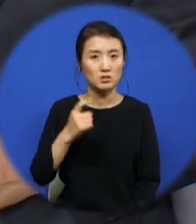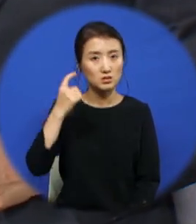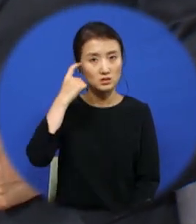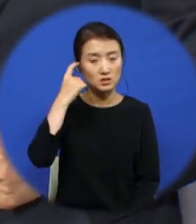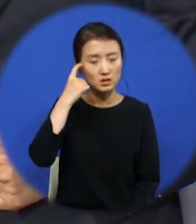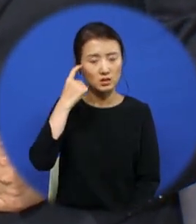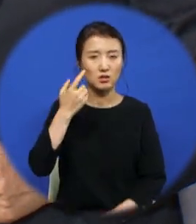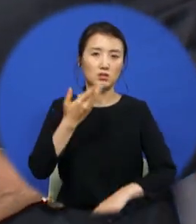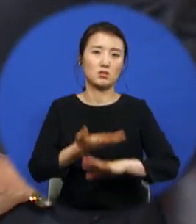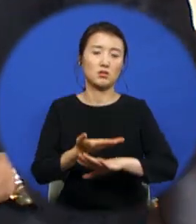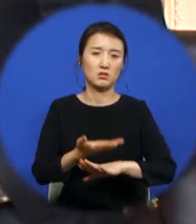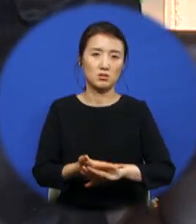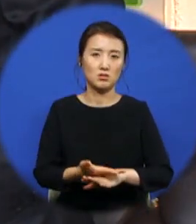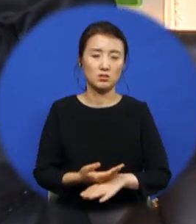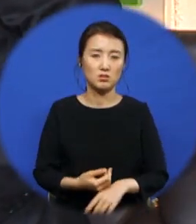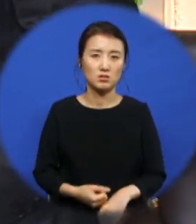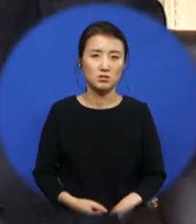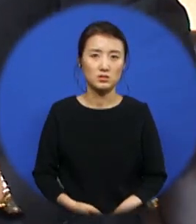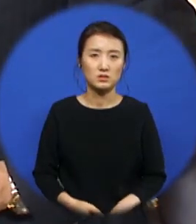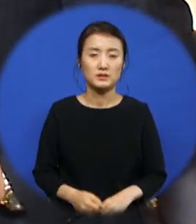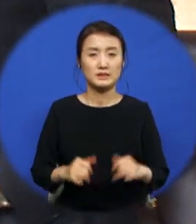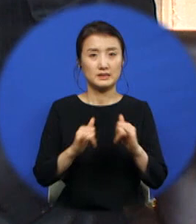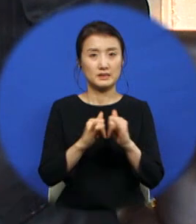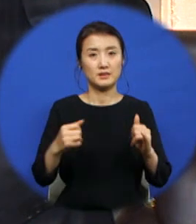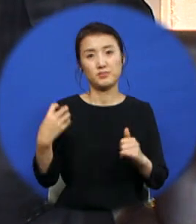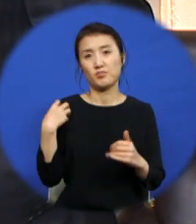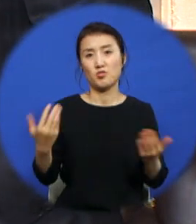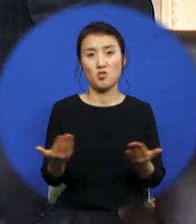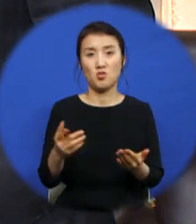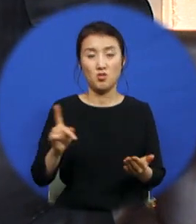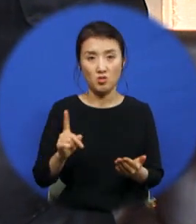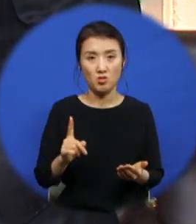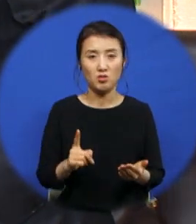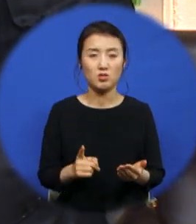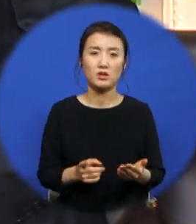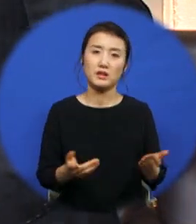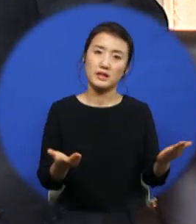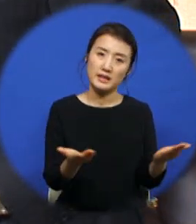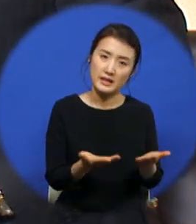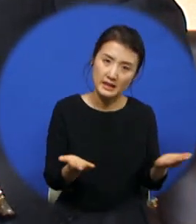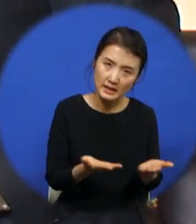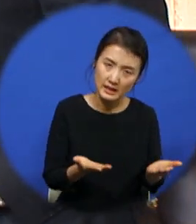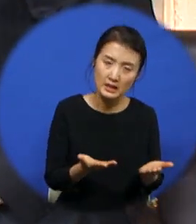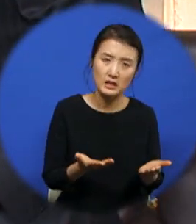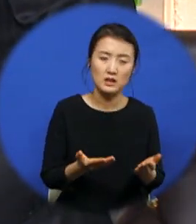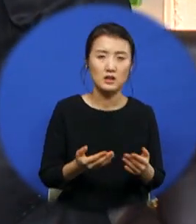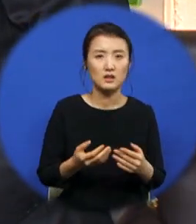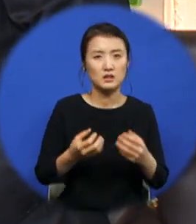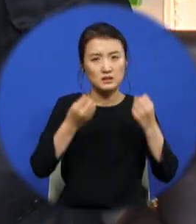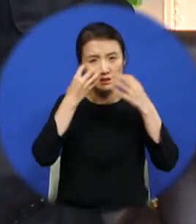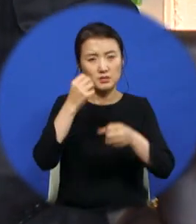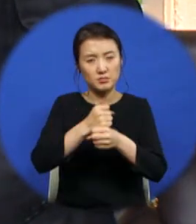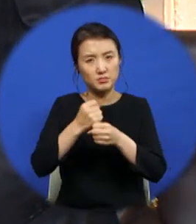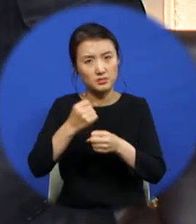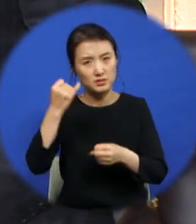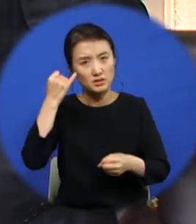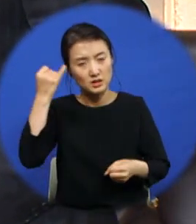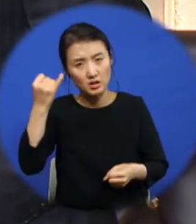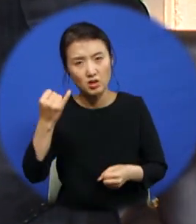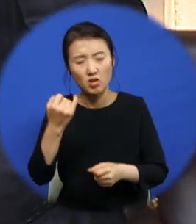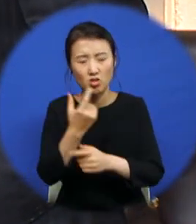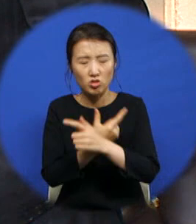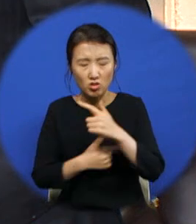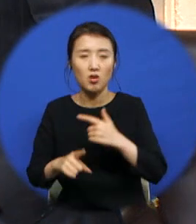합니다 그들은 인간의 역할이 지급과 창조 그리고 혁신을 통하여 하나님의 장도 사회를 더욱